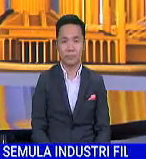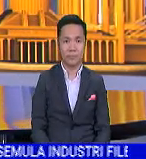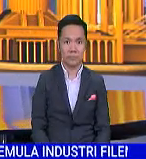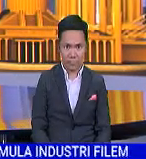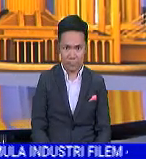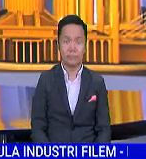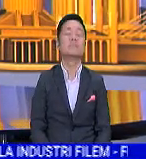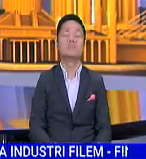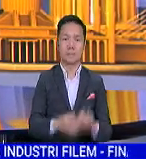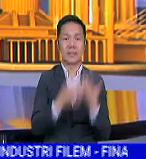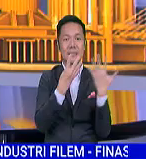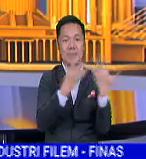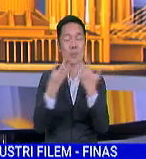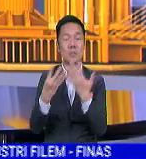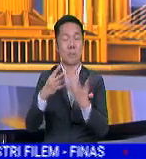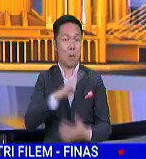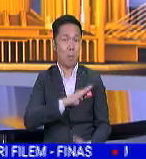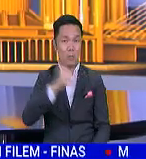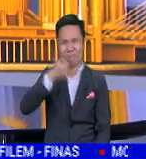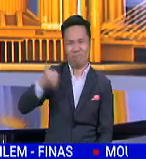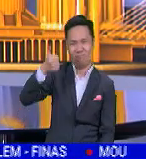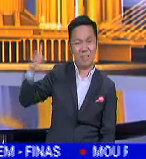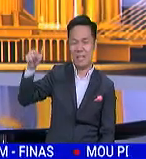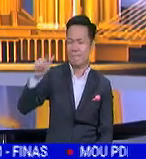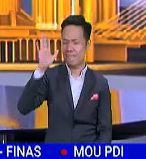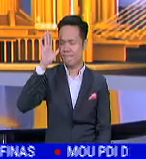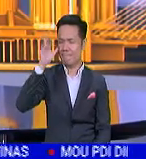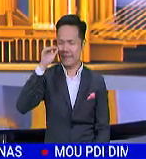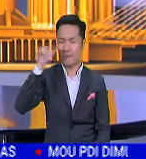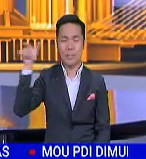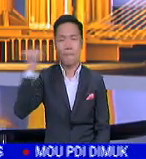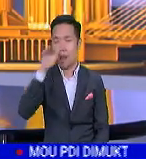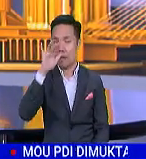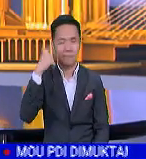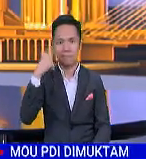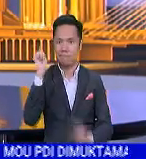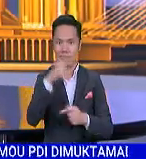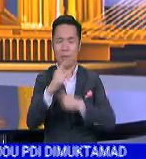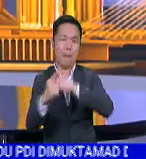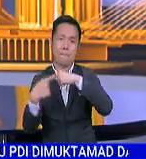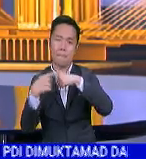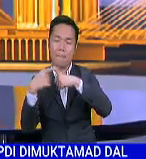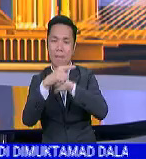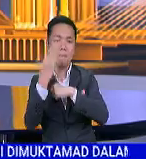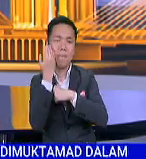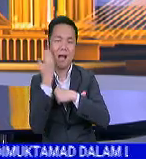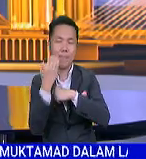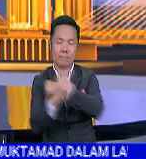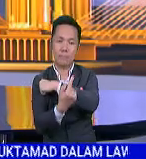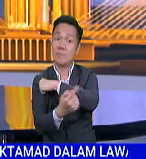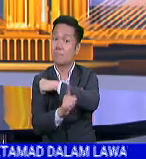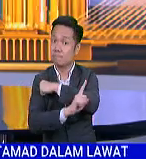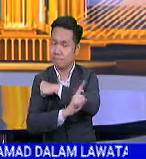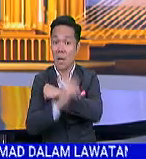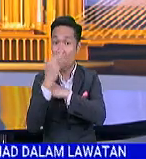Hai 99 majikan yang Joger Gmail setelah didakwa di Mahkamah atas berbagai kesalahan berkaitan